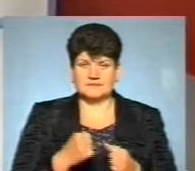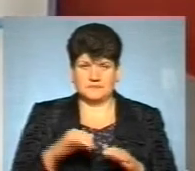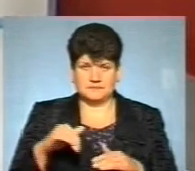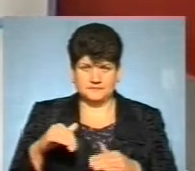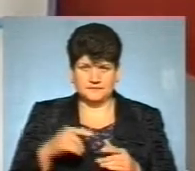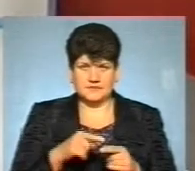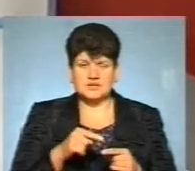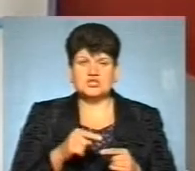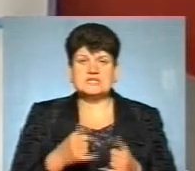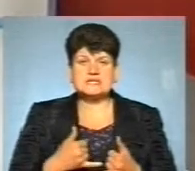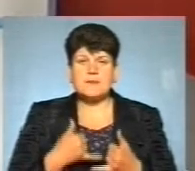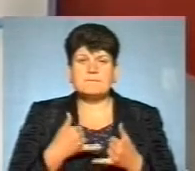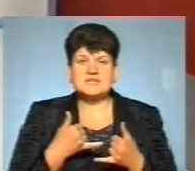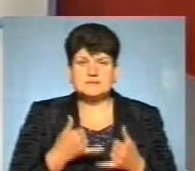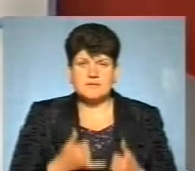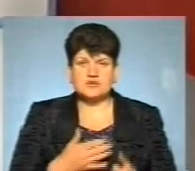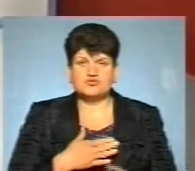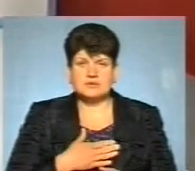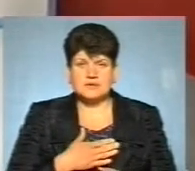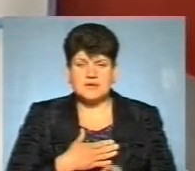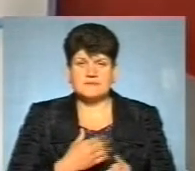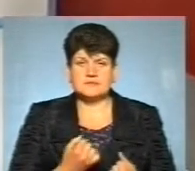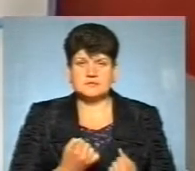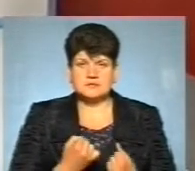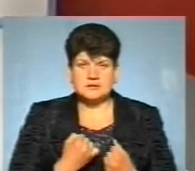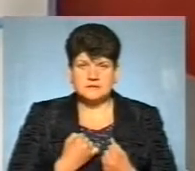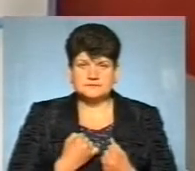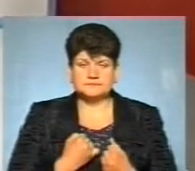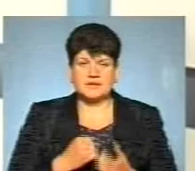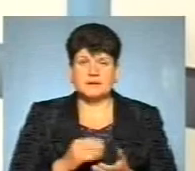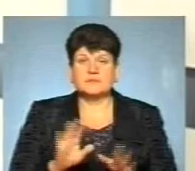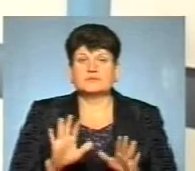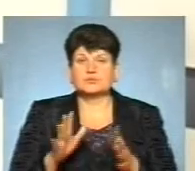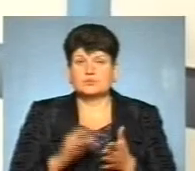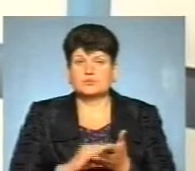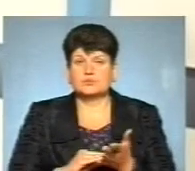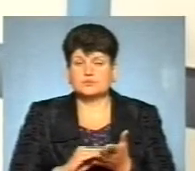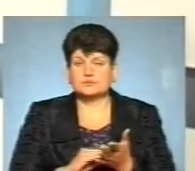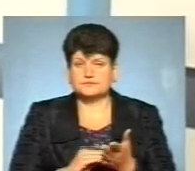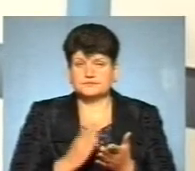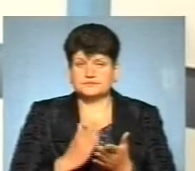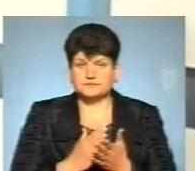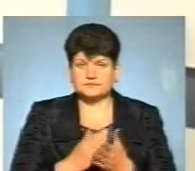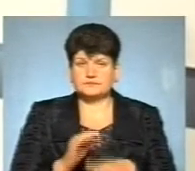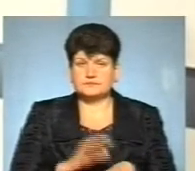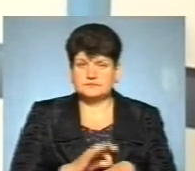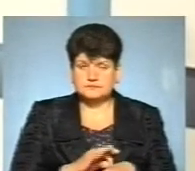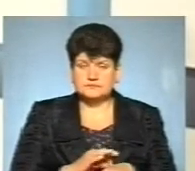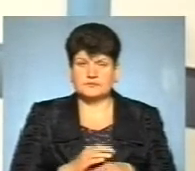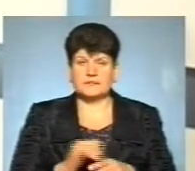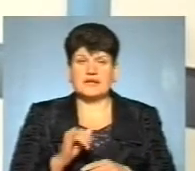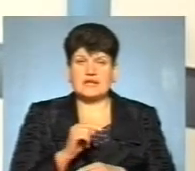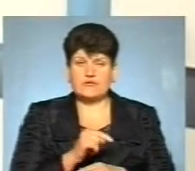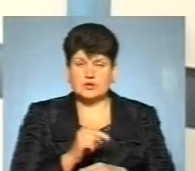і забезпечують нам захист при повторній зустрічі з антигеном. І, власне,